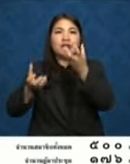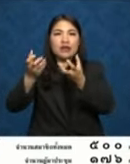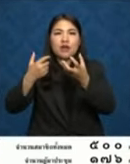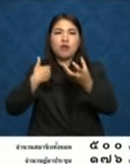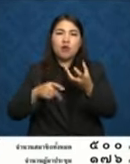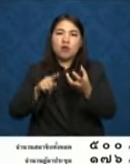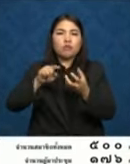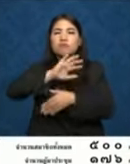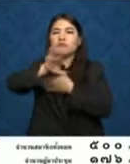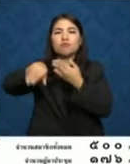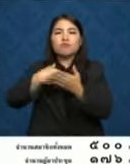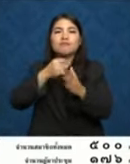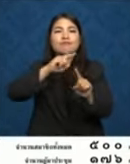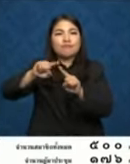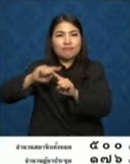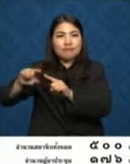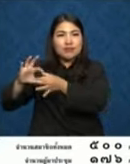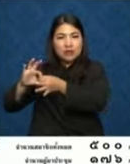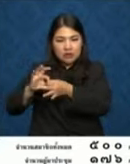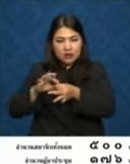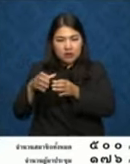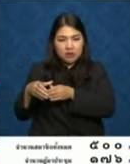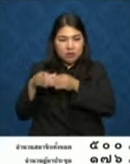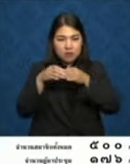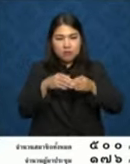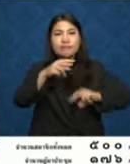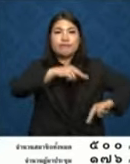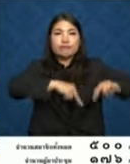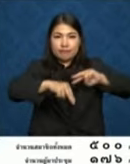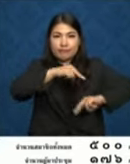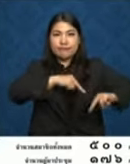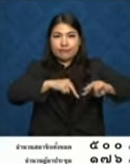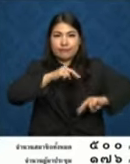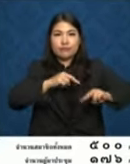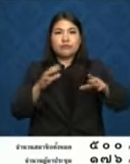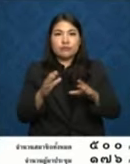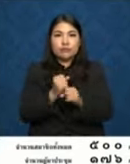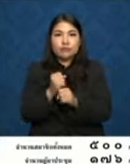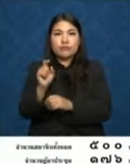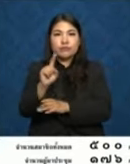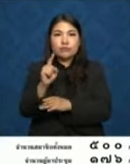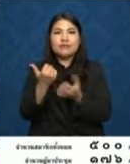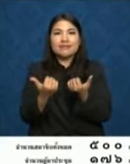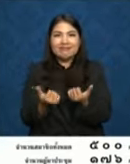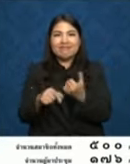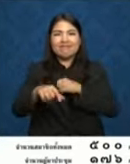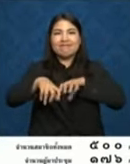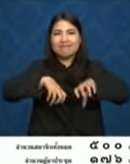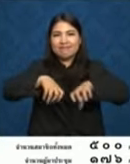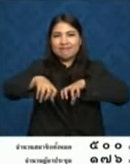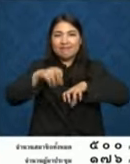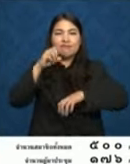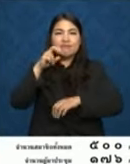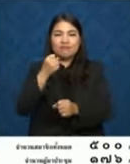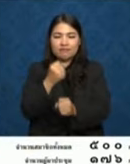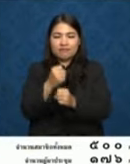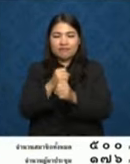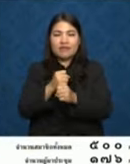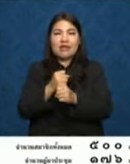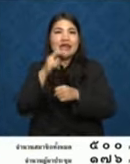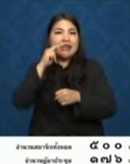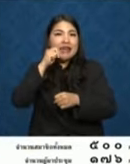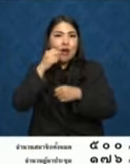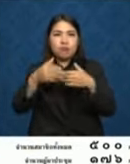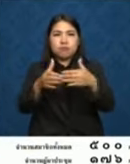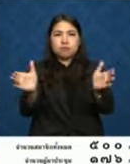หน่วยงานที่เกี่ยวข้องนะครับที่ได้มีเจ้าหน้าที่เข้ามาสำรวจพื้นที่ดังกล่าวซึ่งก็ได้ข้อสรุปว่าจะจัดทำอ่างเก็บน้ำบริเวณรอยต่อที่หมู่2และห